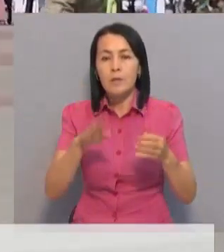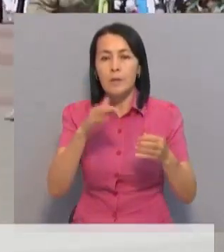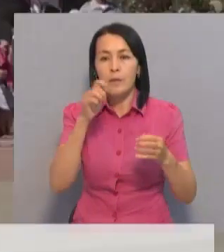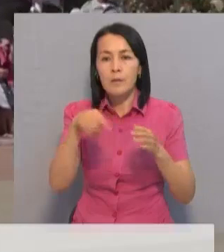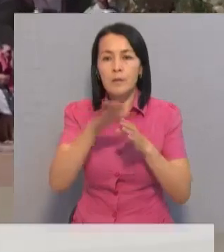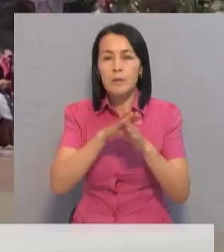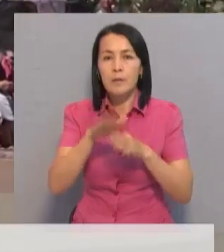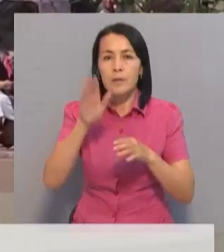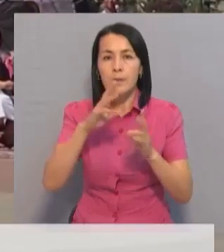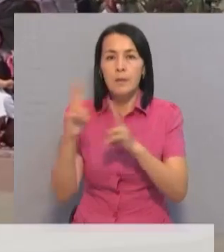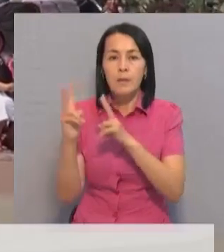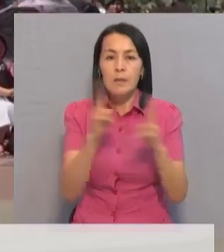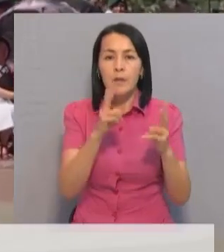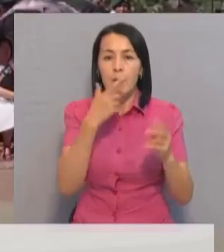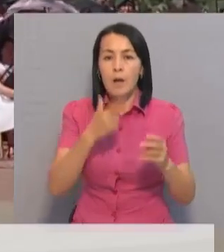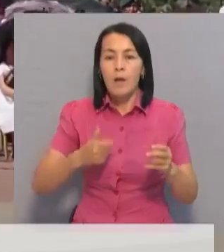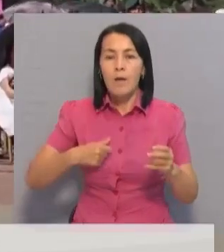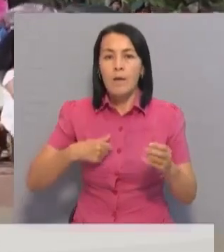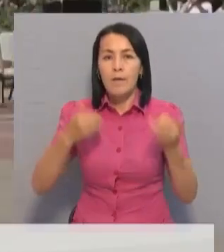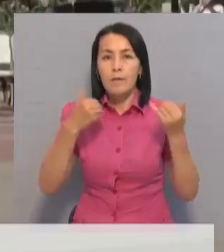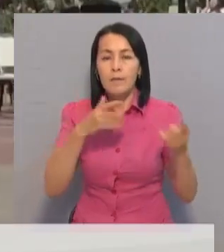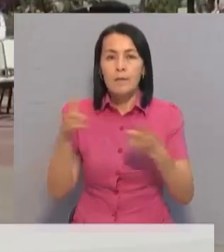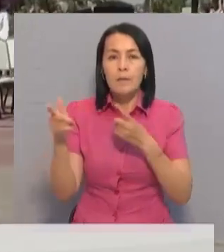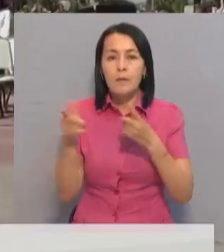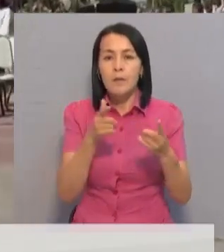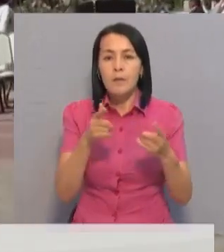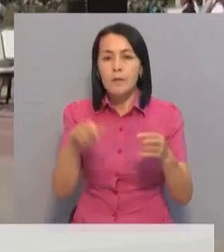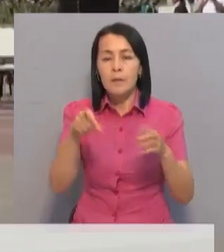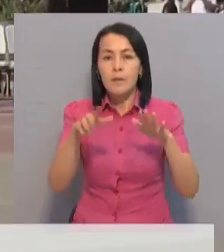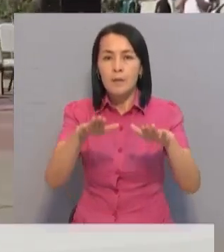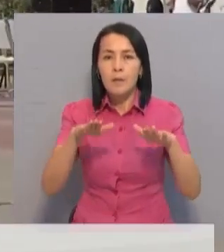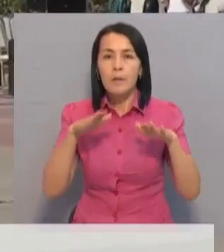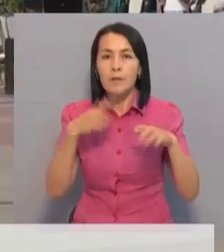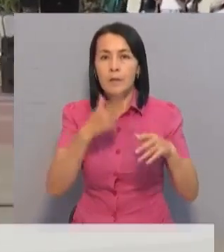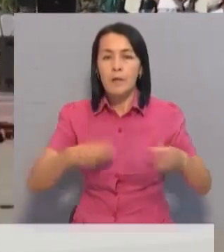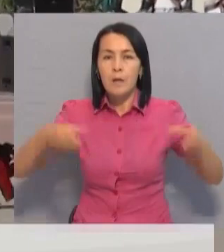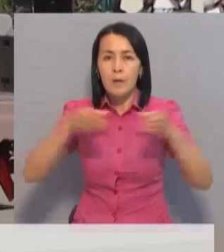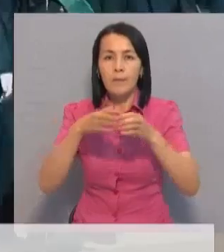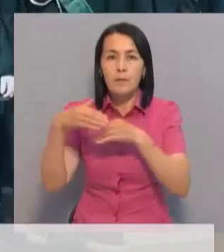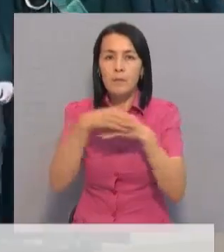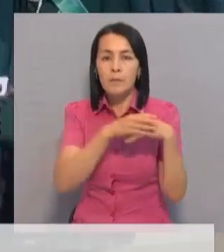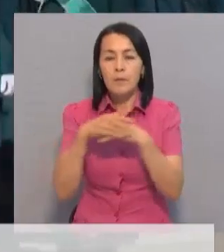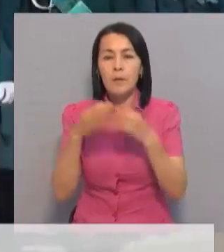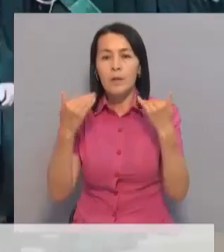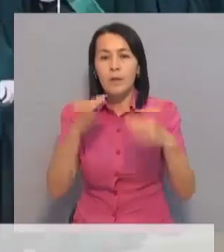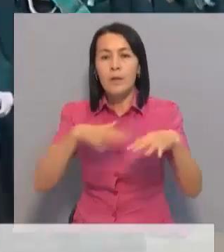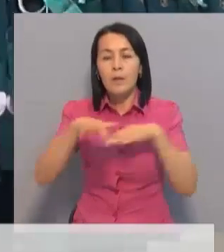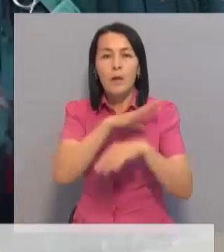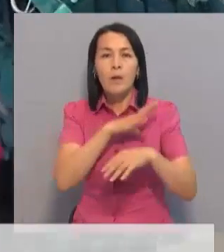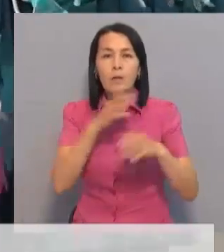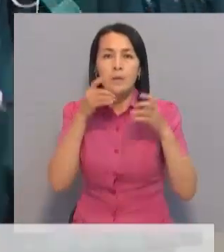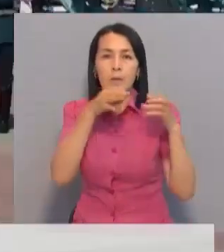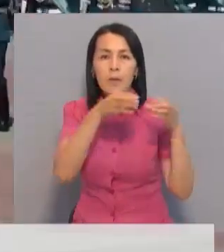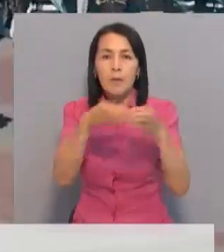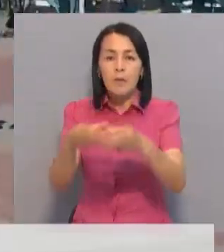исполнили прощальный вальс, а военнослужащие гарнизона продемонстрировали зрителям программу армейского рукопашного боя. Также на площади выступил военный